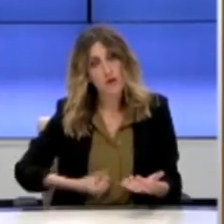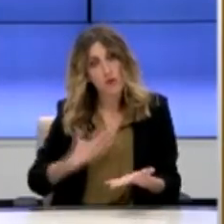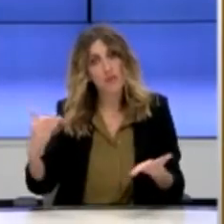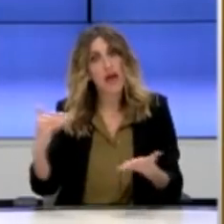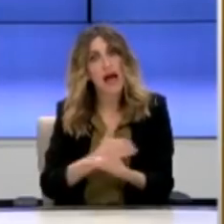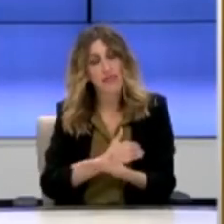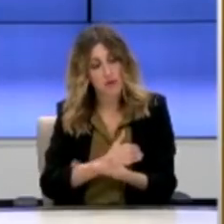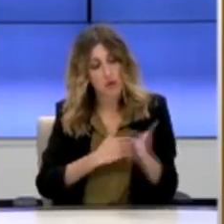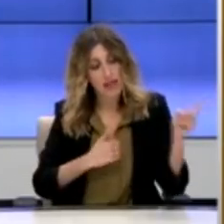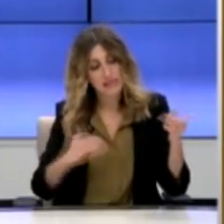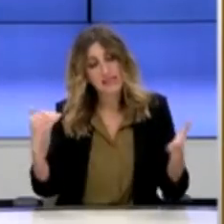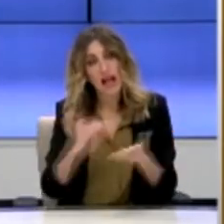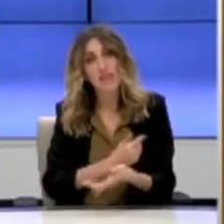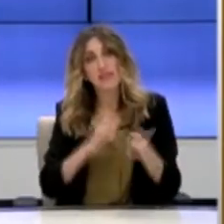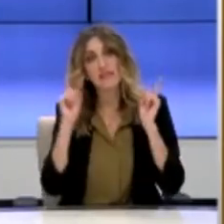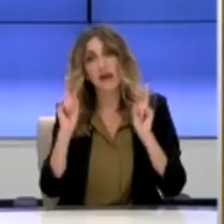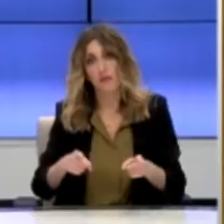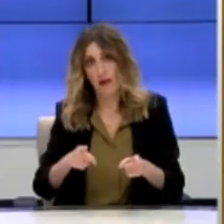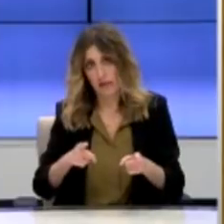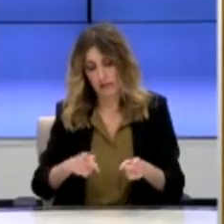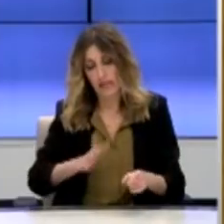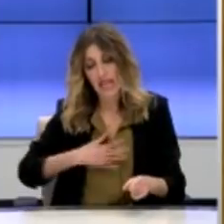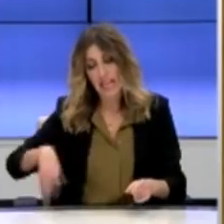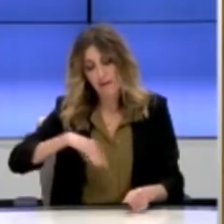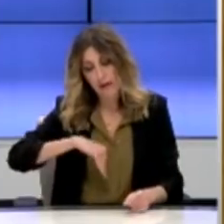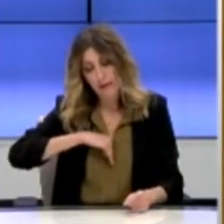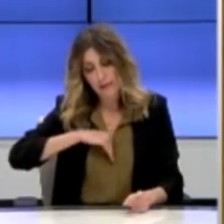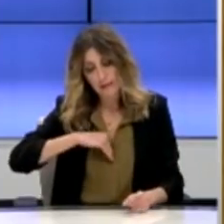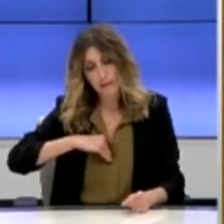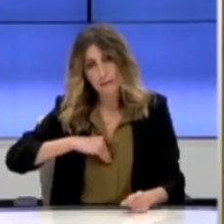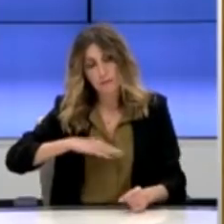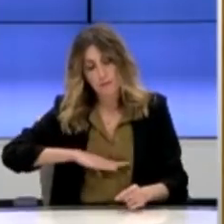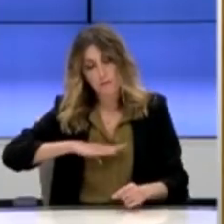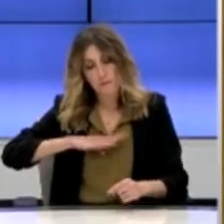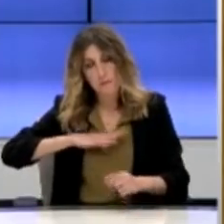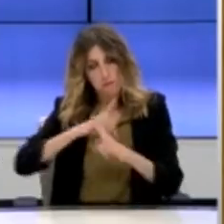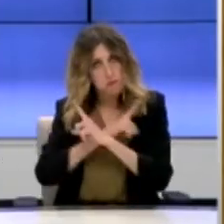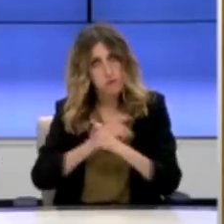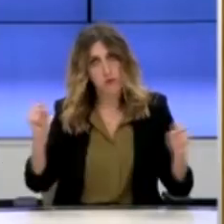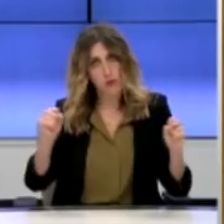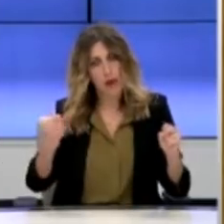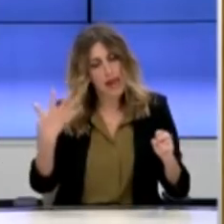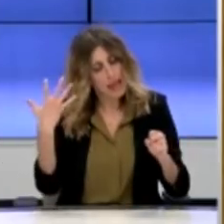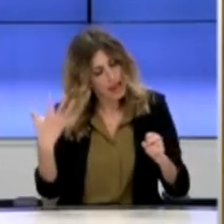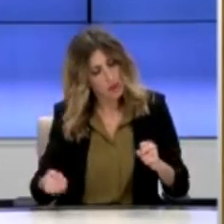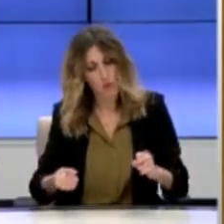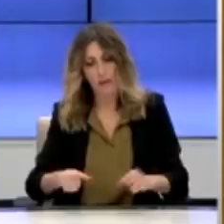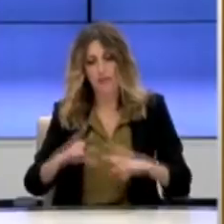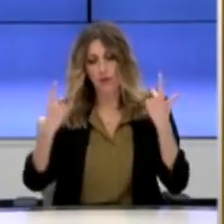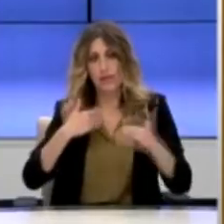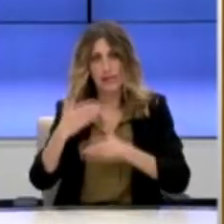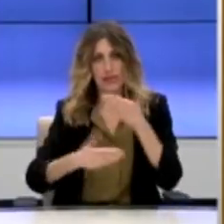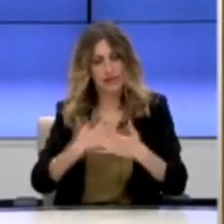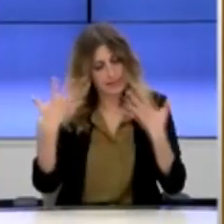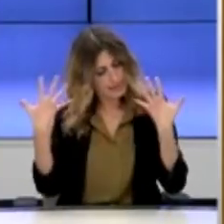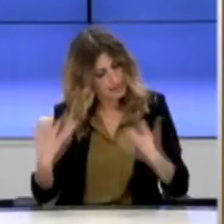στεριώνουν. Γιατί υπάρχει αντίσταση, υπάρχουν δημοκρατικές συλλογικές διαδικασίες, υπάρχουν αγώνες. Κυρίες